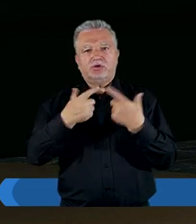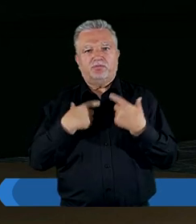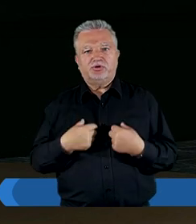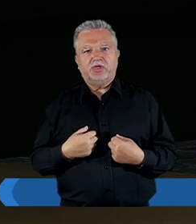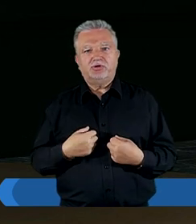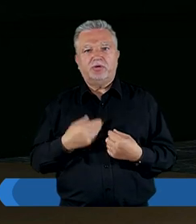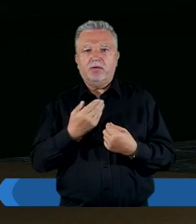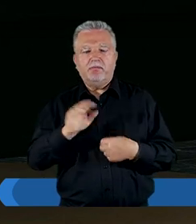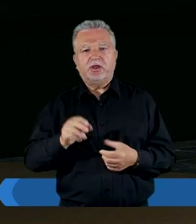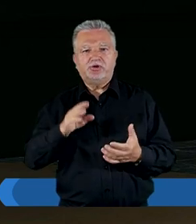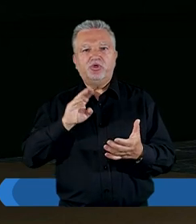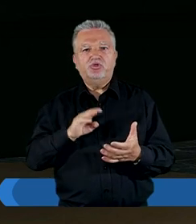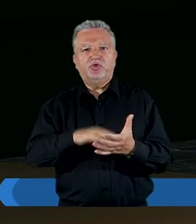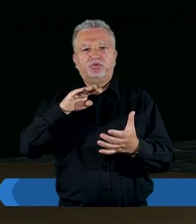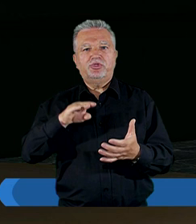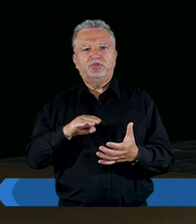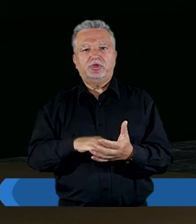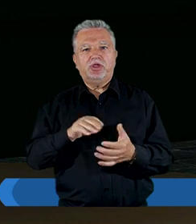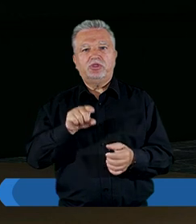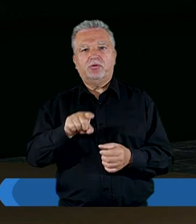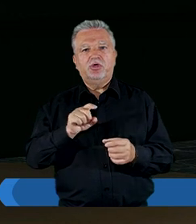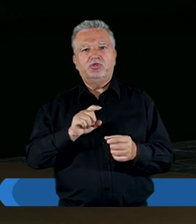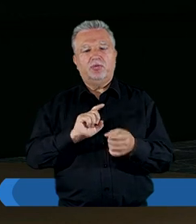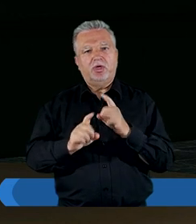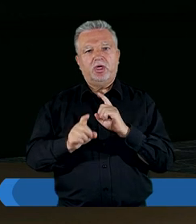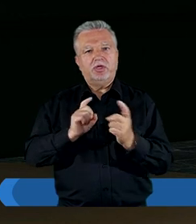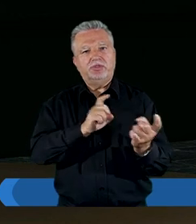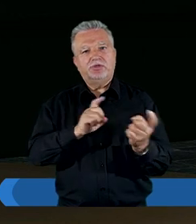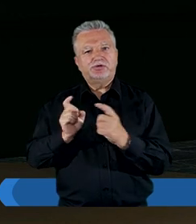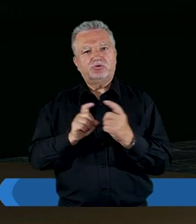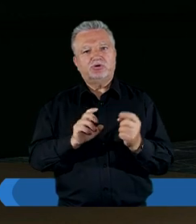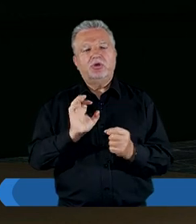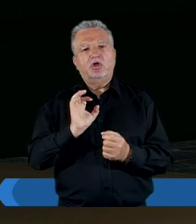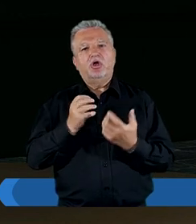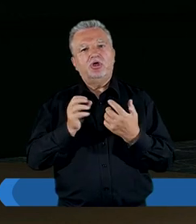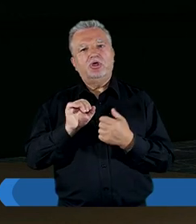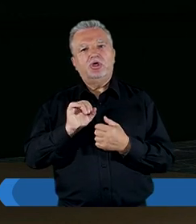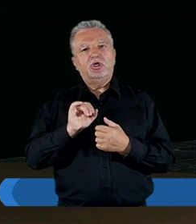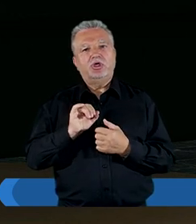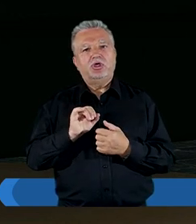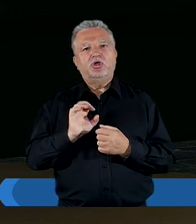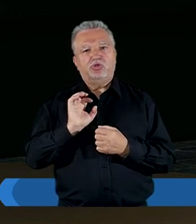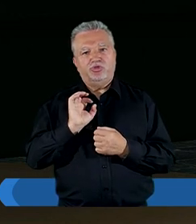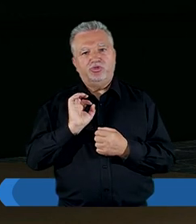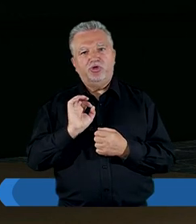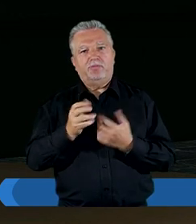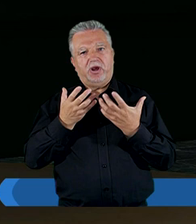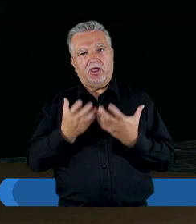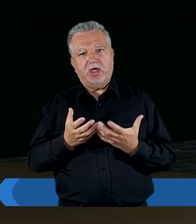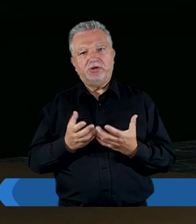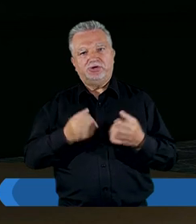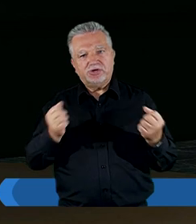najbardziej dotkniętą tym, tą dyskusją. Jego dobre intencje, czyli to, że naprawdę starał się z całych